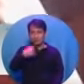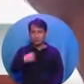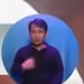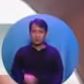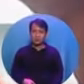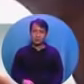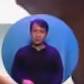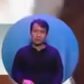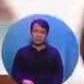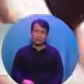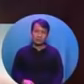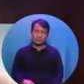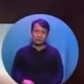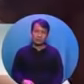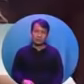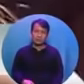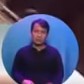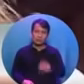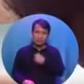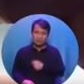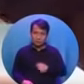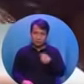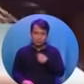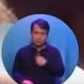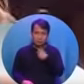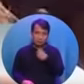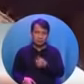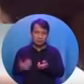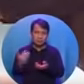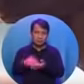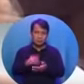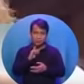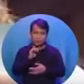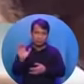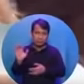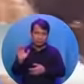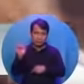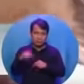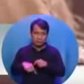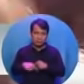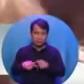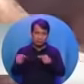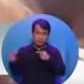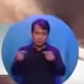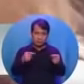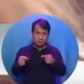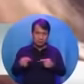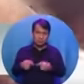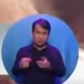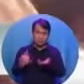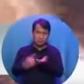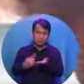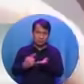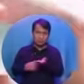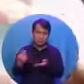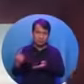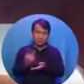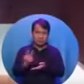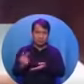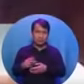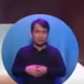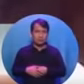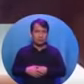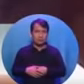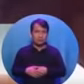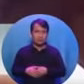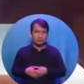Sana pasensyahan mo na ako, hindi na maulit yun. Promise, kahit halimbawa nag-away kami, mag-ausap na lang kami ng maayos.